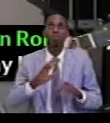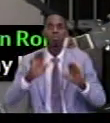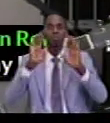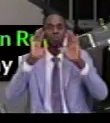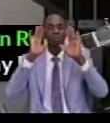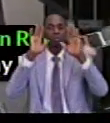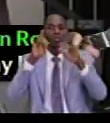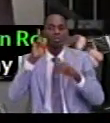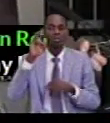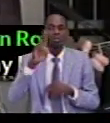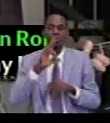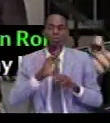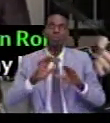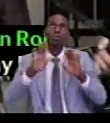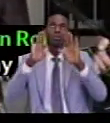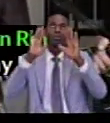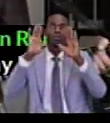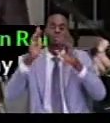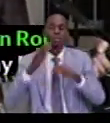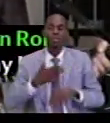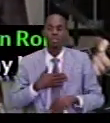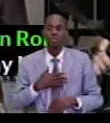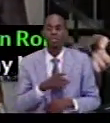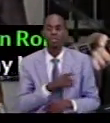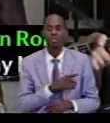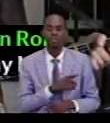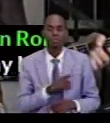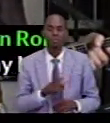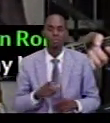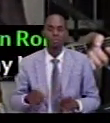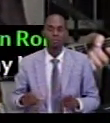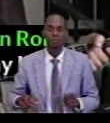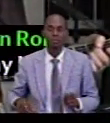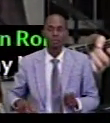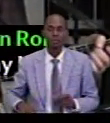tu es merveilleux, mon roi.